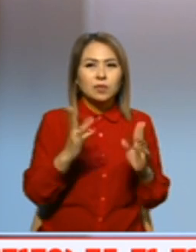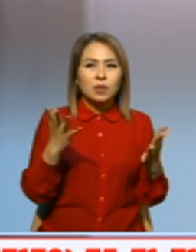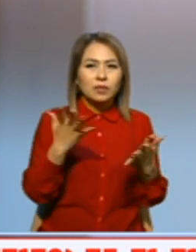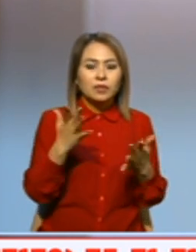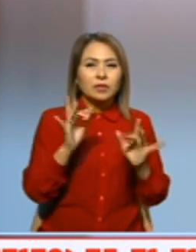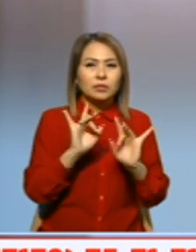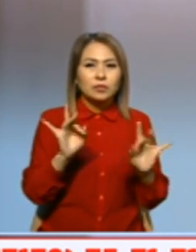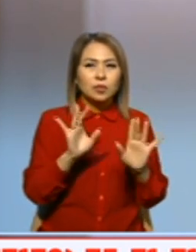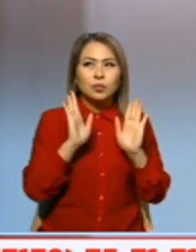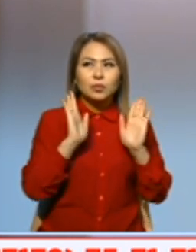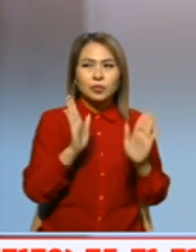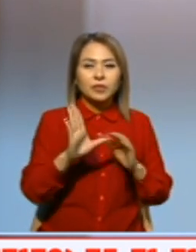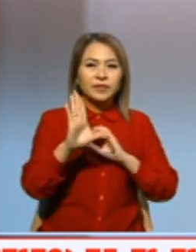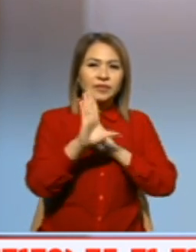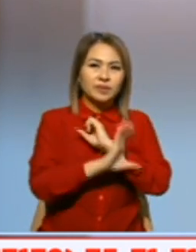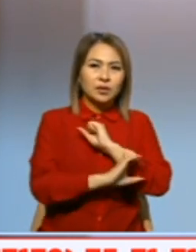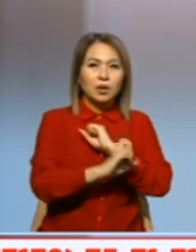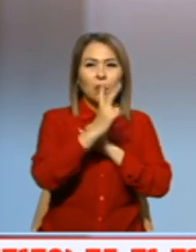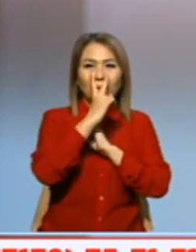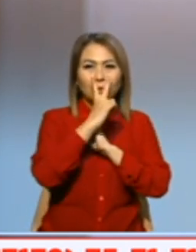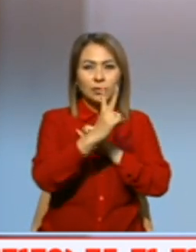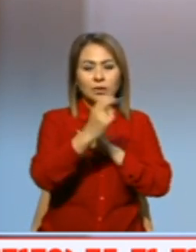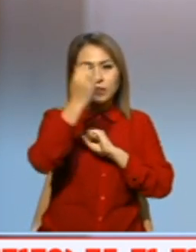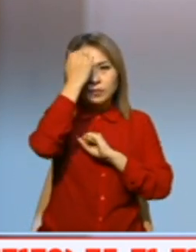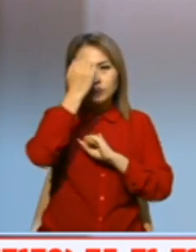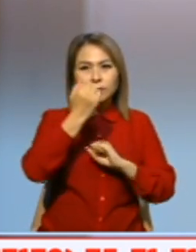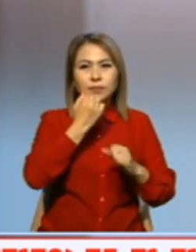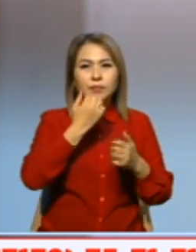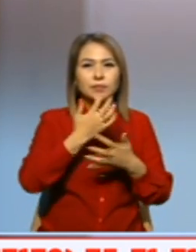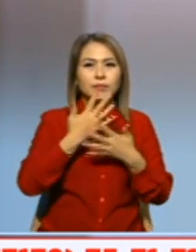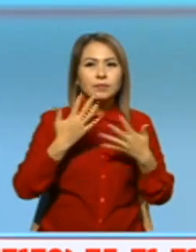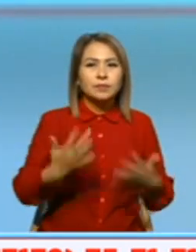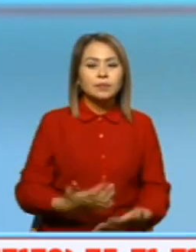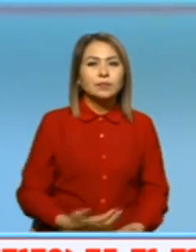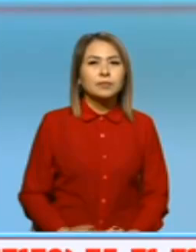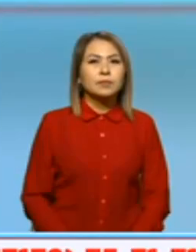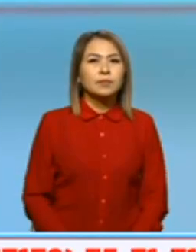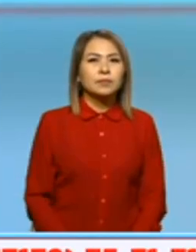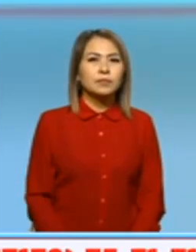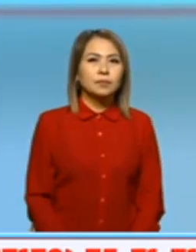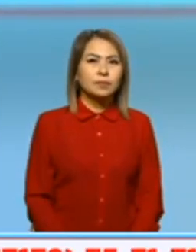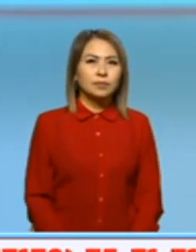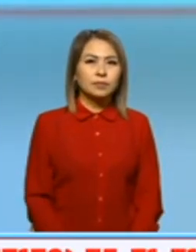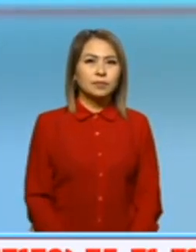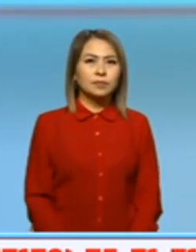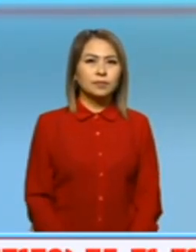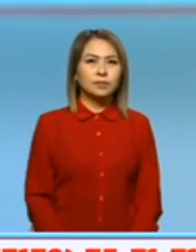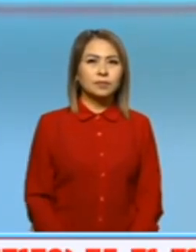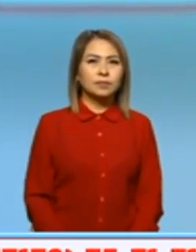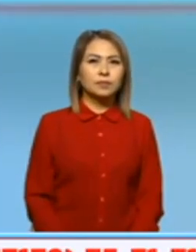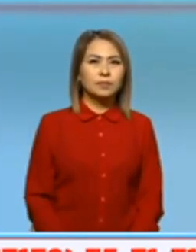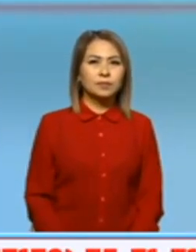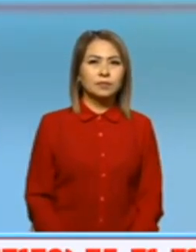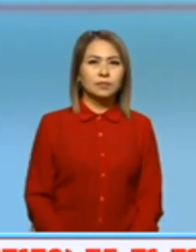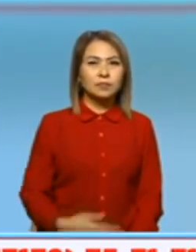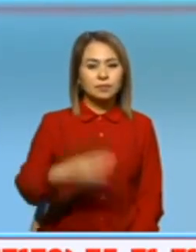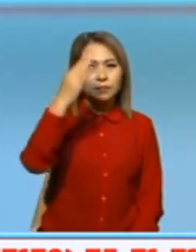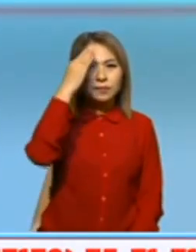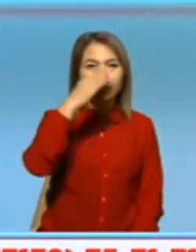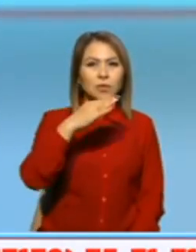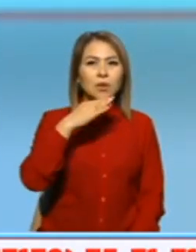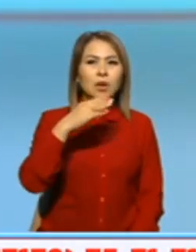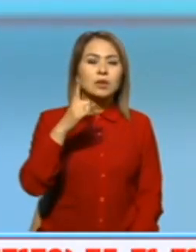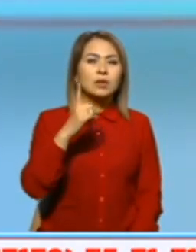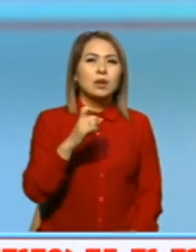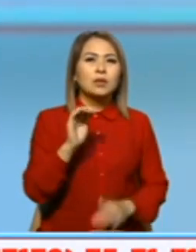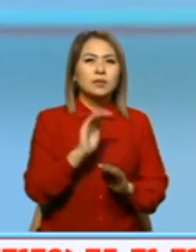дәрігерлер айтатын болады. Эфирдің соңына дейін көріңіз. Рахмет хабарласқаныңызға. Осындай әкелеріміздің де бары қуантады, иә, балаларының денсаулығы